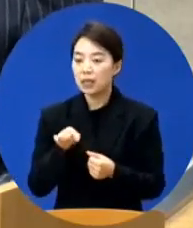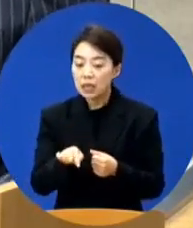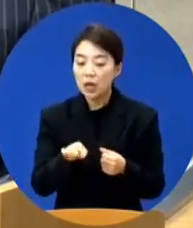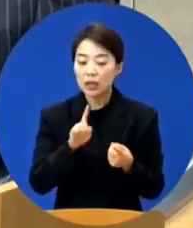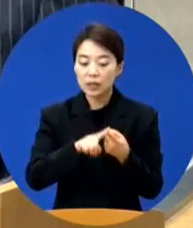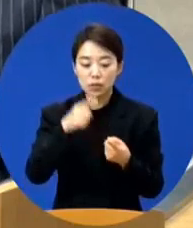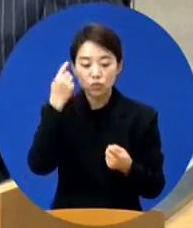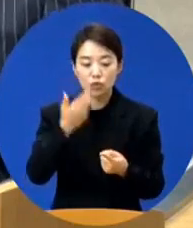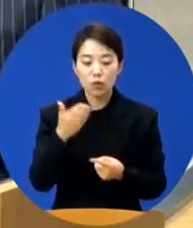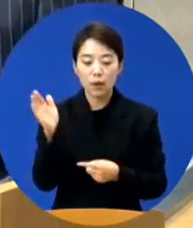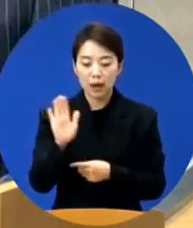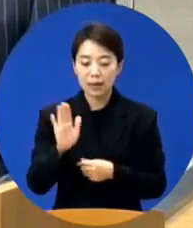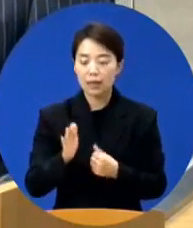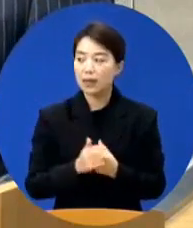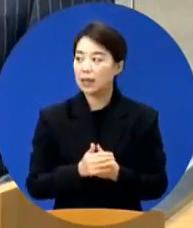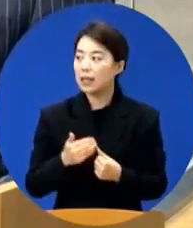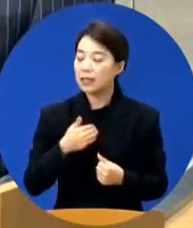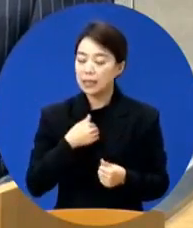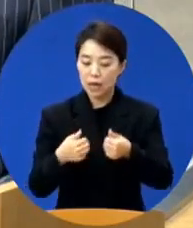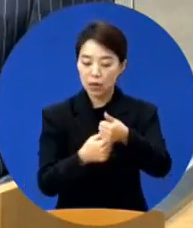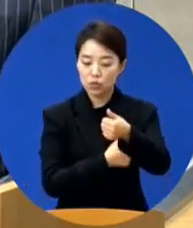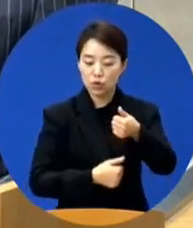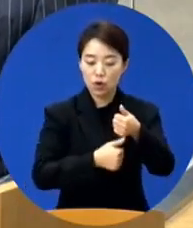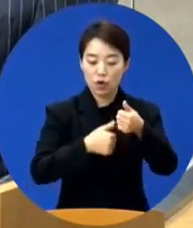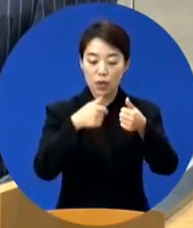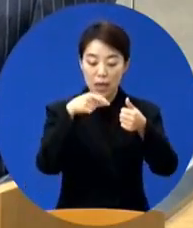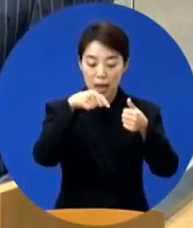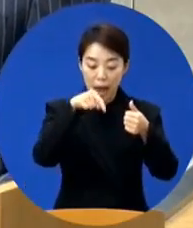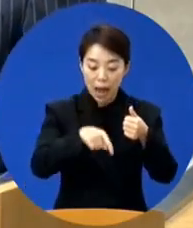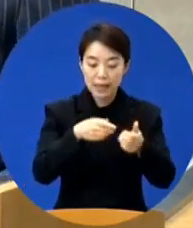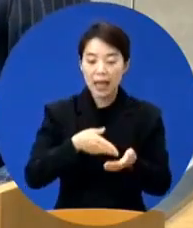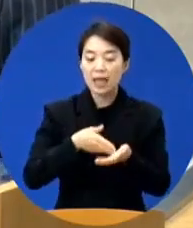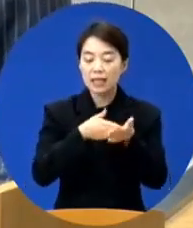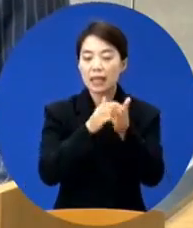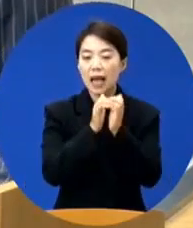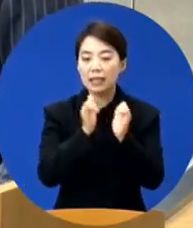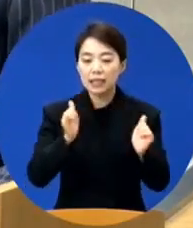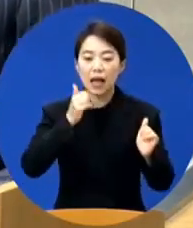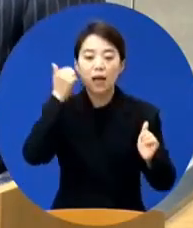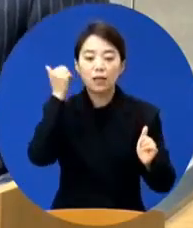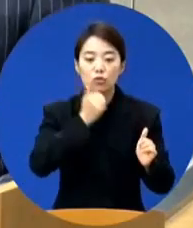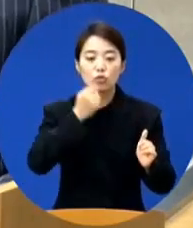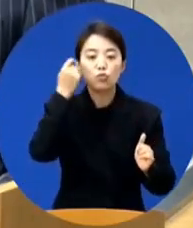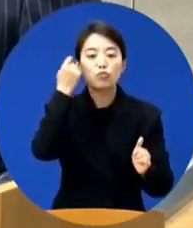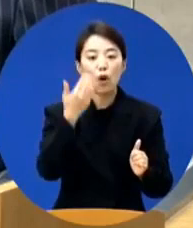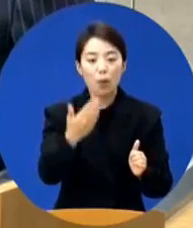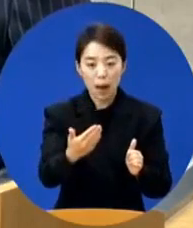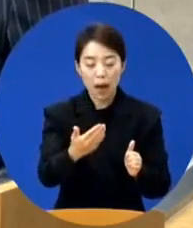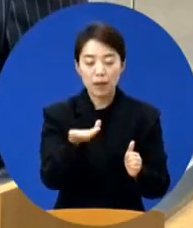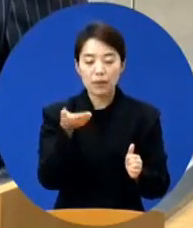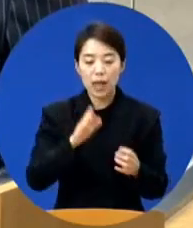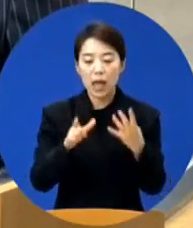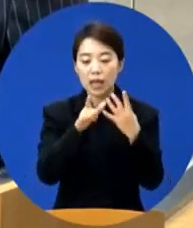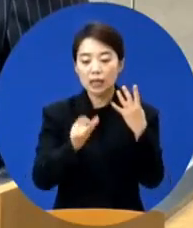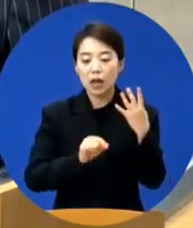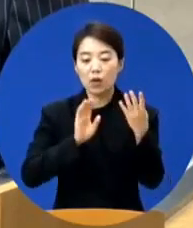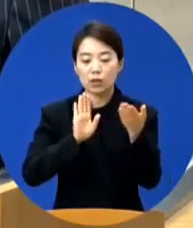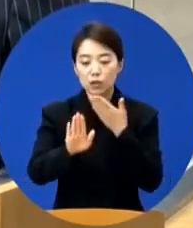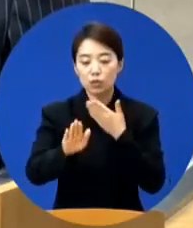아닙니다. 예. 제가 위원회 안에 제안자가 누구냐고 물으니까 지금 4월달 이후로 저한테 답변이 안 오고 있습니다.